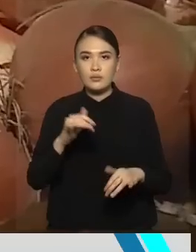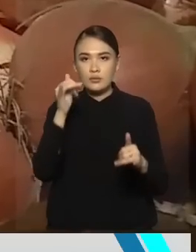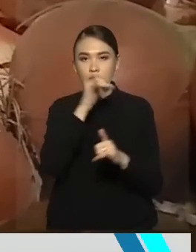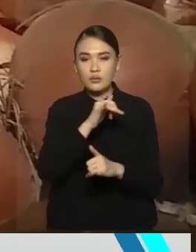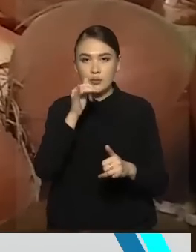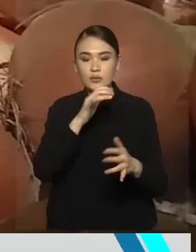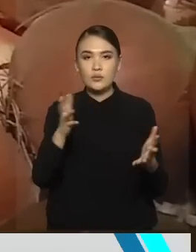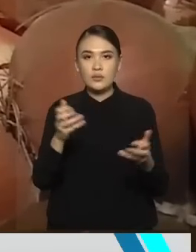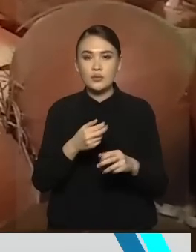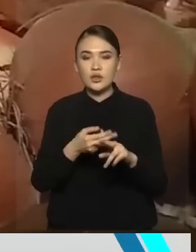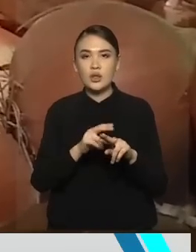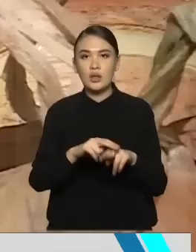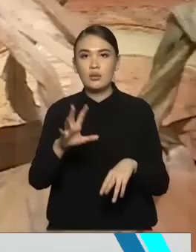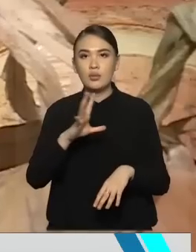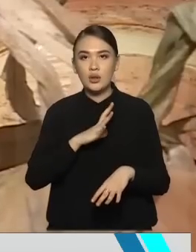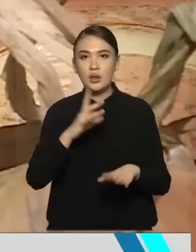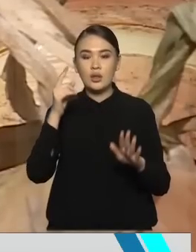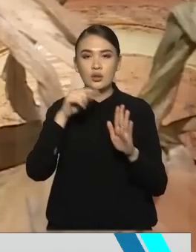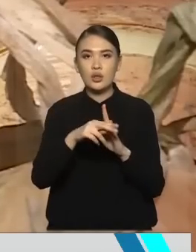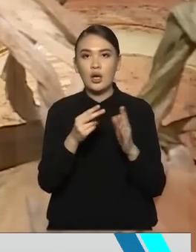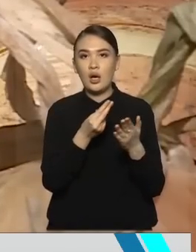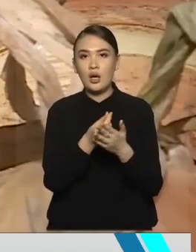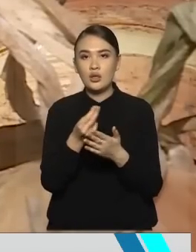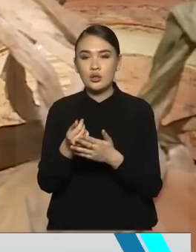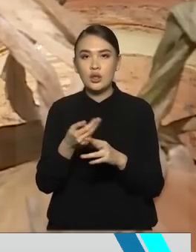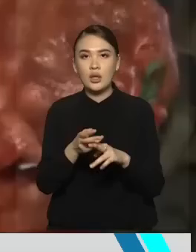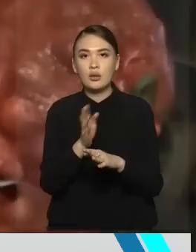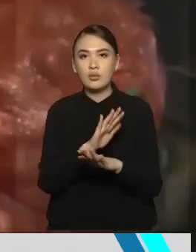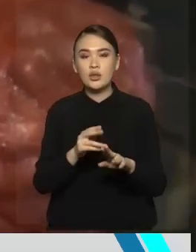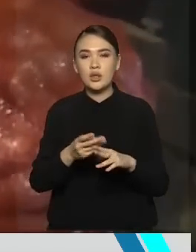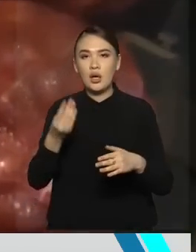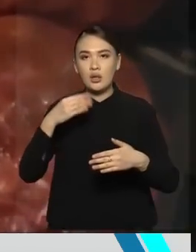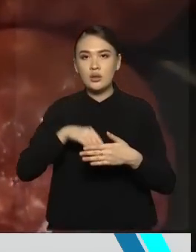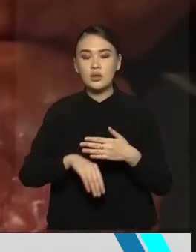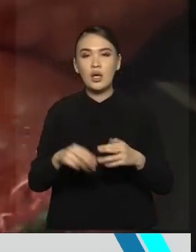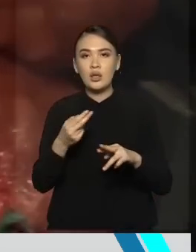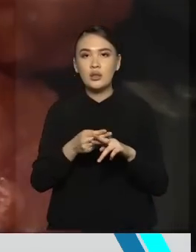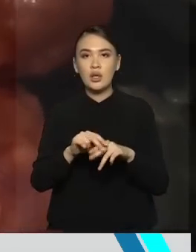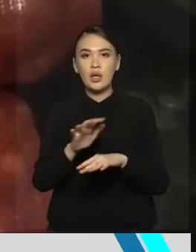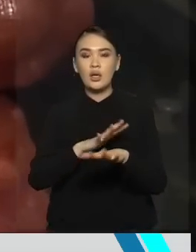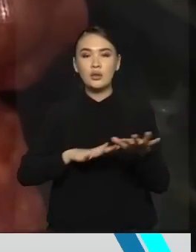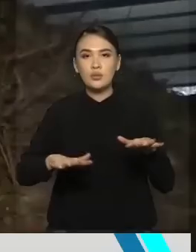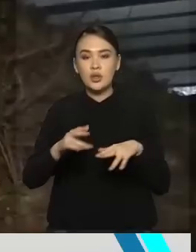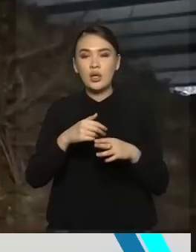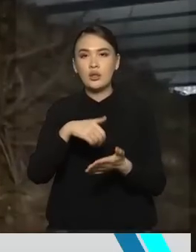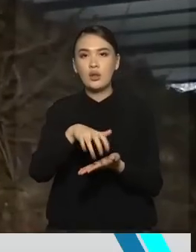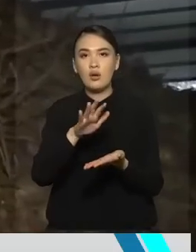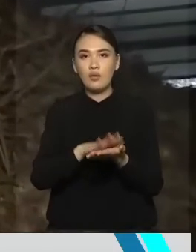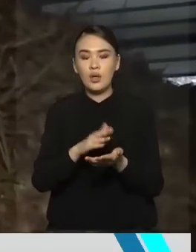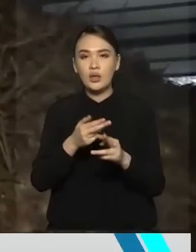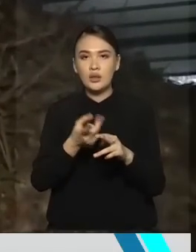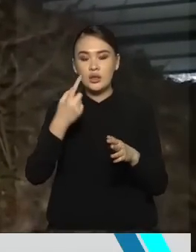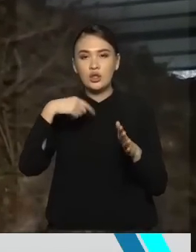Амалын тауып алған пысықайлар қазына қаражатын өндіріске емес, қалтасына салған. Ал елімізде өндірілетін тауардың көлемі